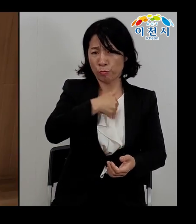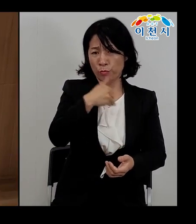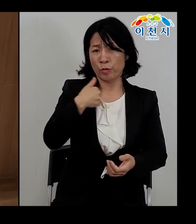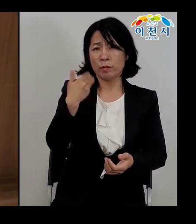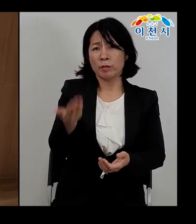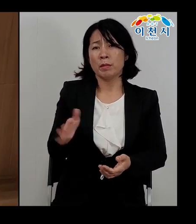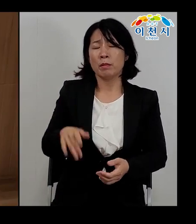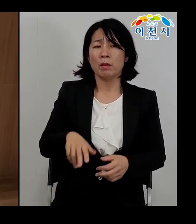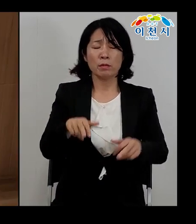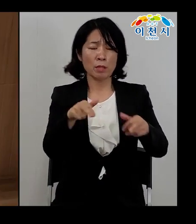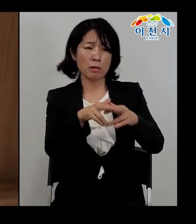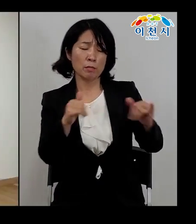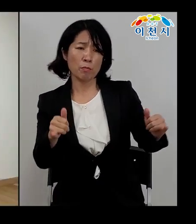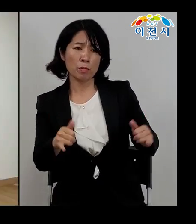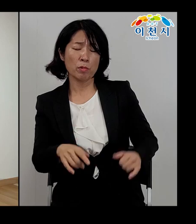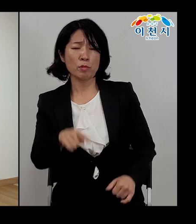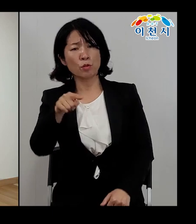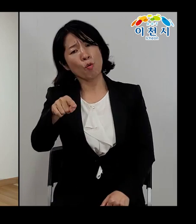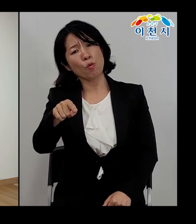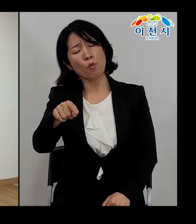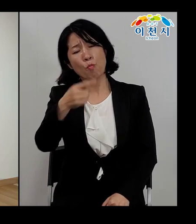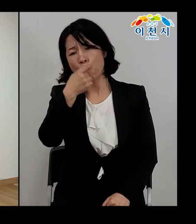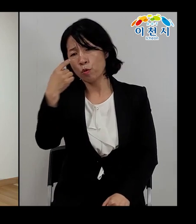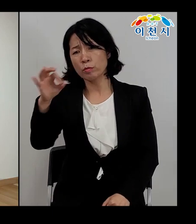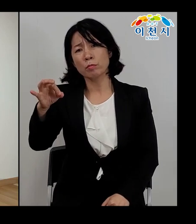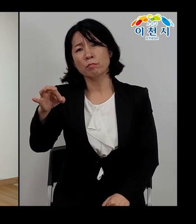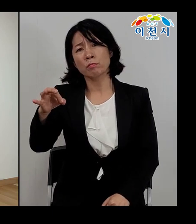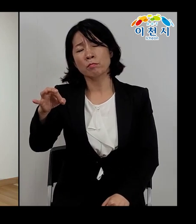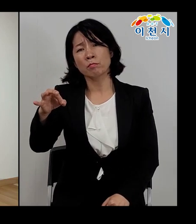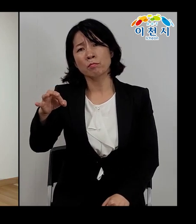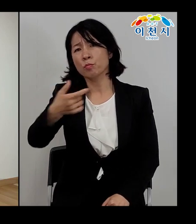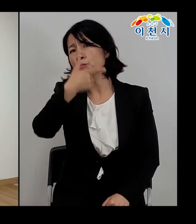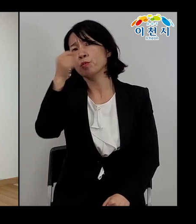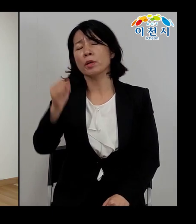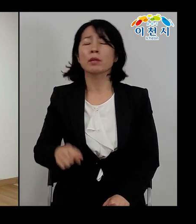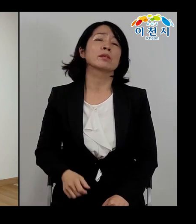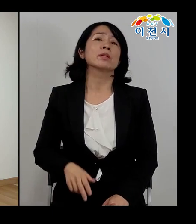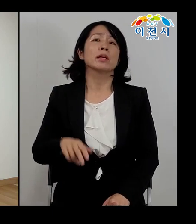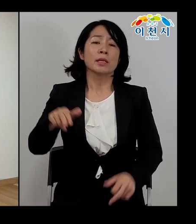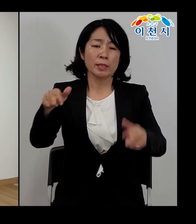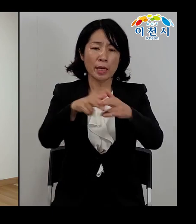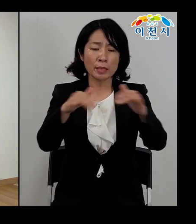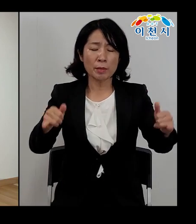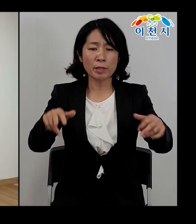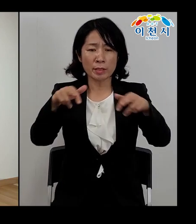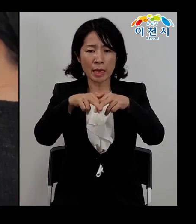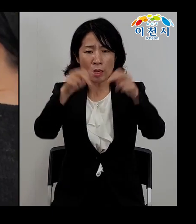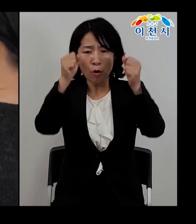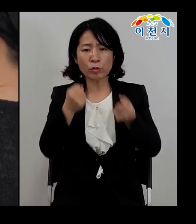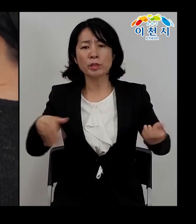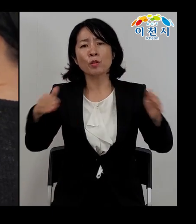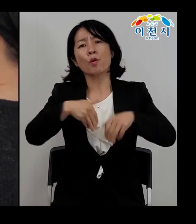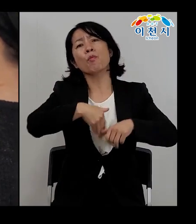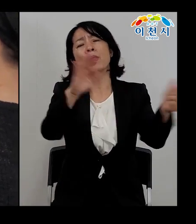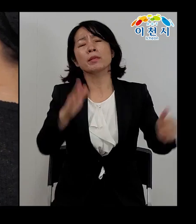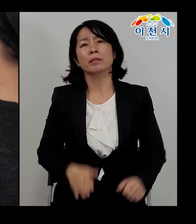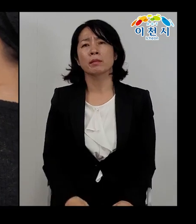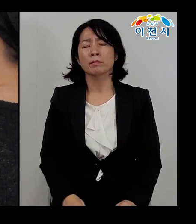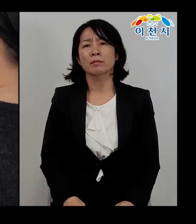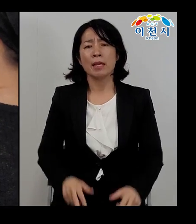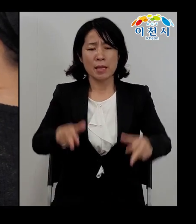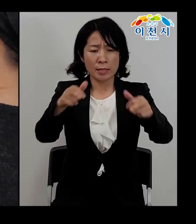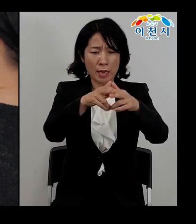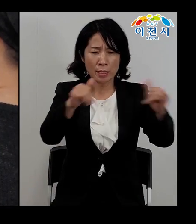하나 건사하지도 못하는 장애자한테 보증금 갖고 될 일이야? 이런 장애자들은 어디 시설이나 모아놔야지? 장애인도